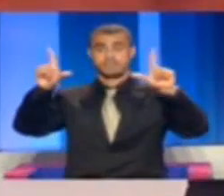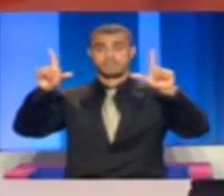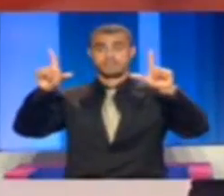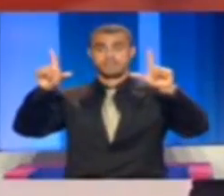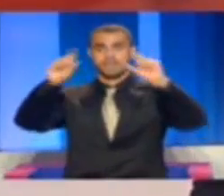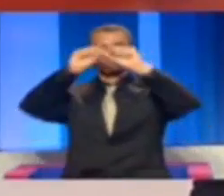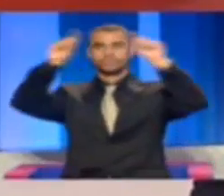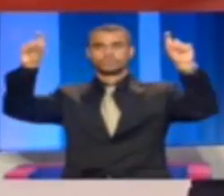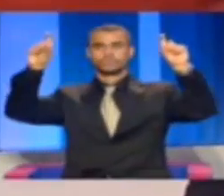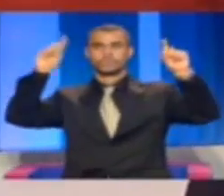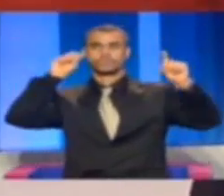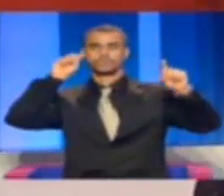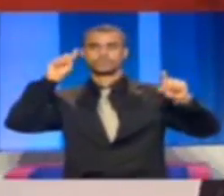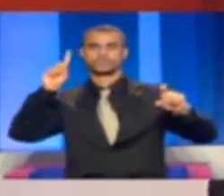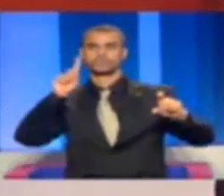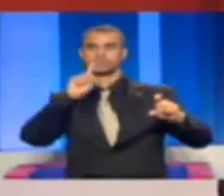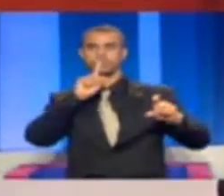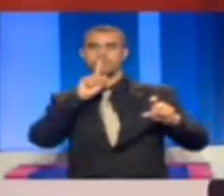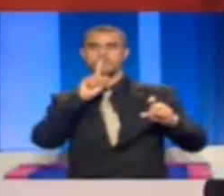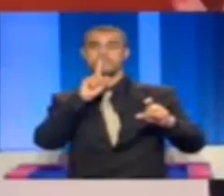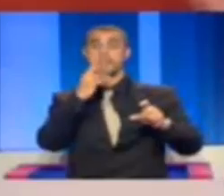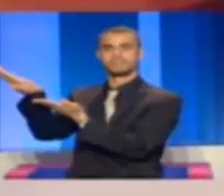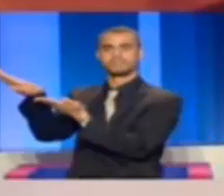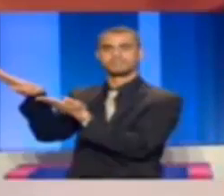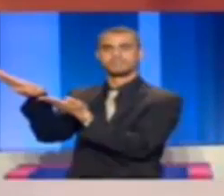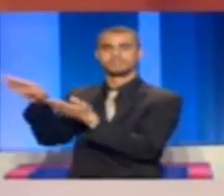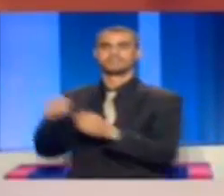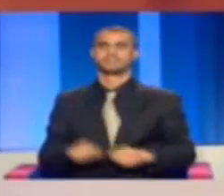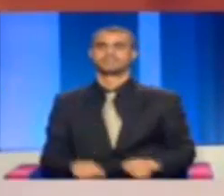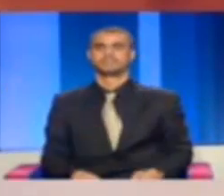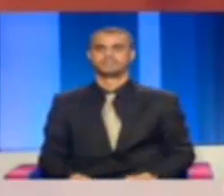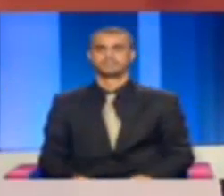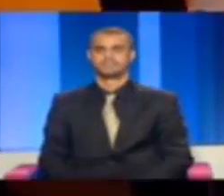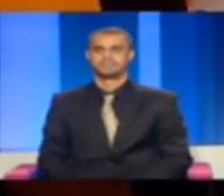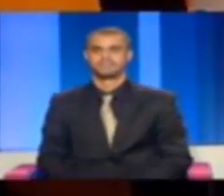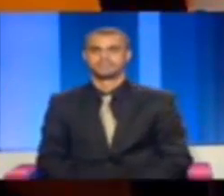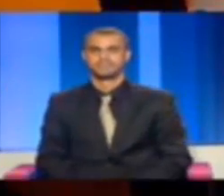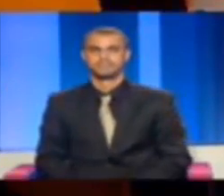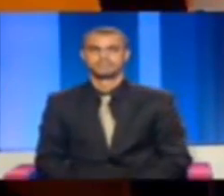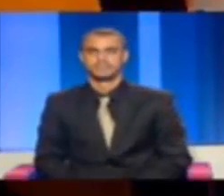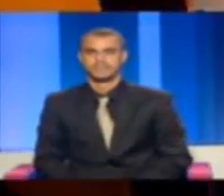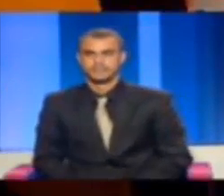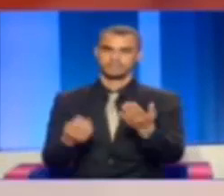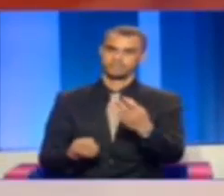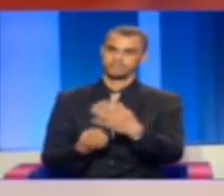وموضوع عدد هذا المساء فئه الصم، ونجبكم نلتقي بعد لحظات.